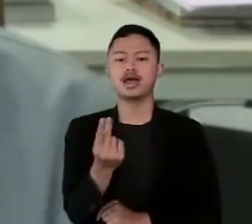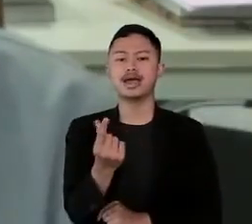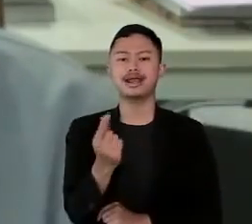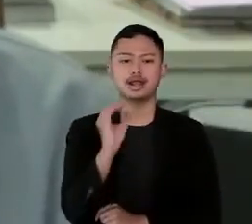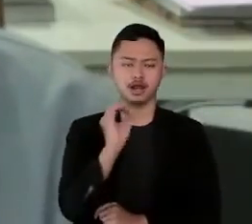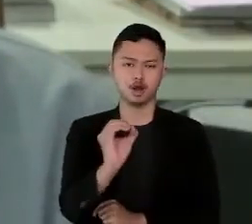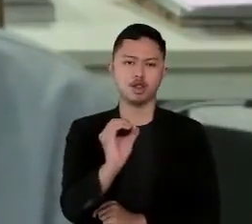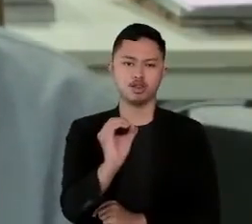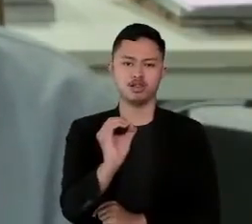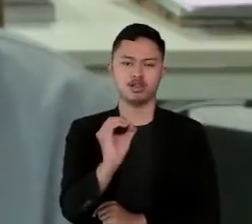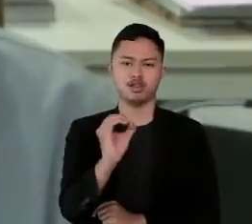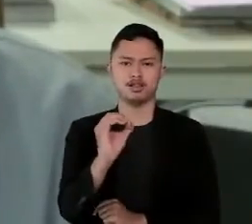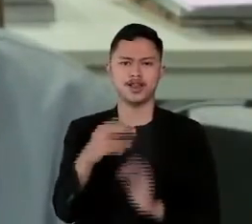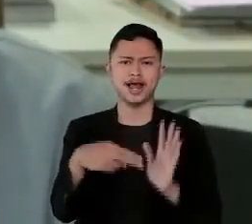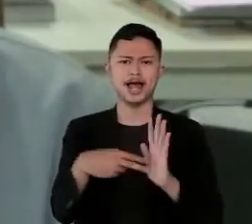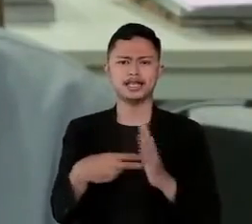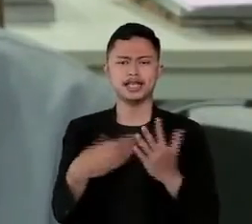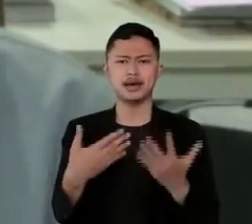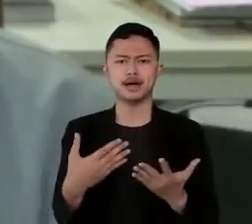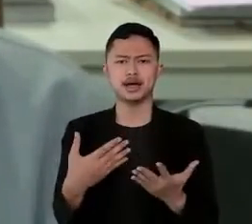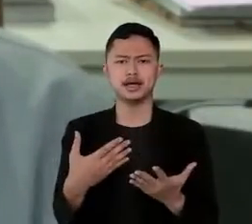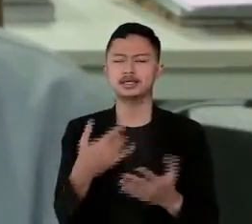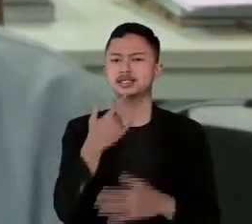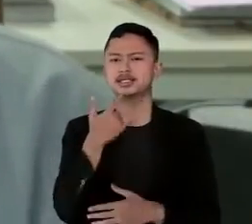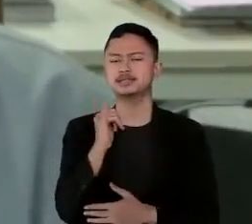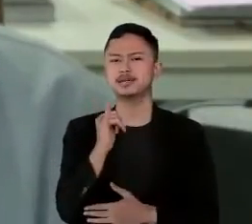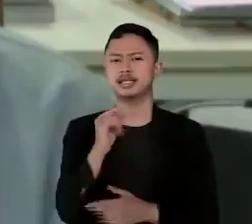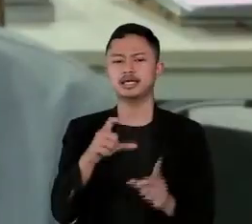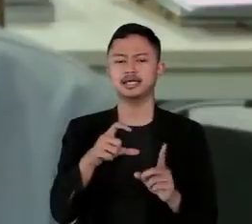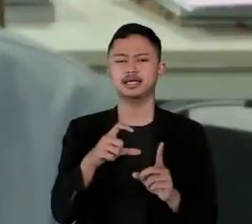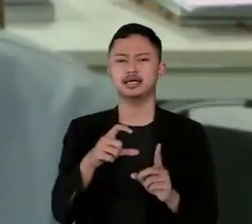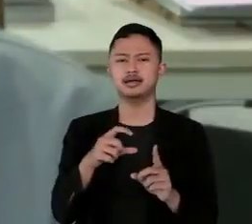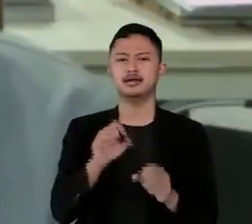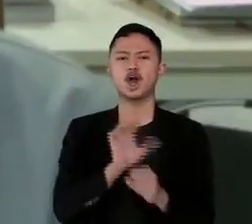represent nomor dari varietas dari